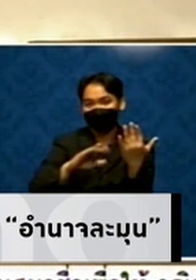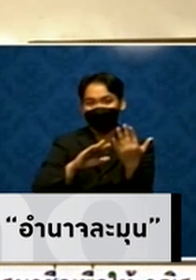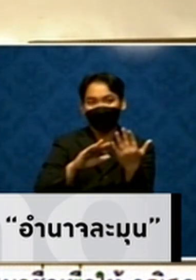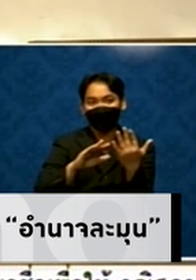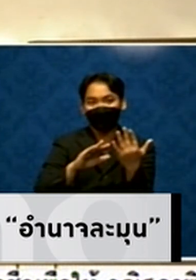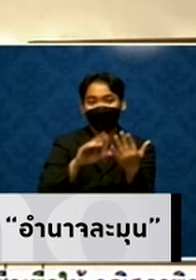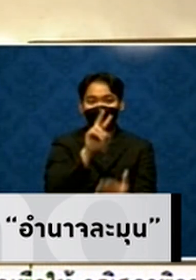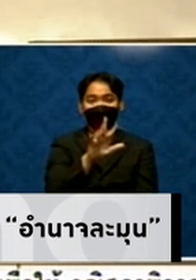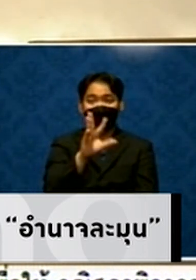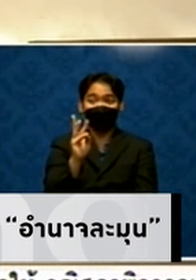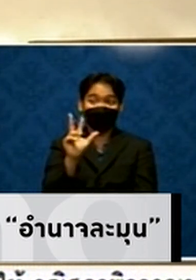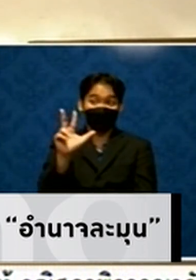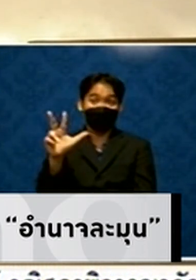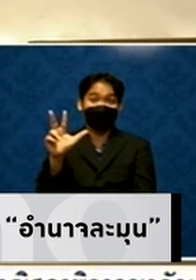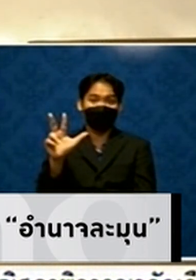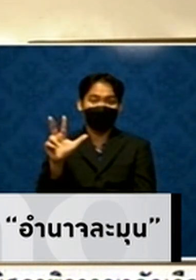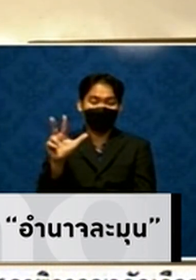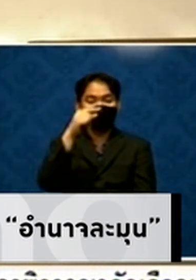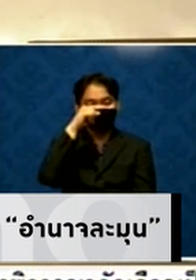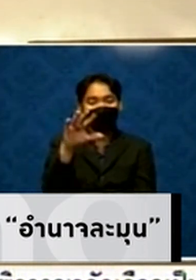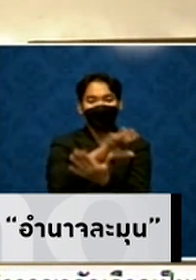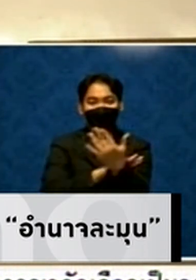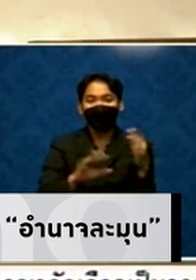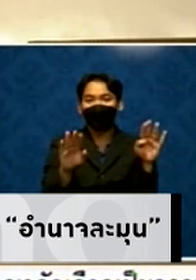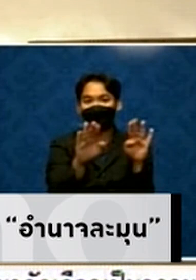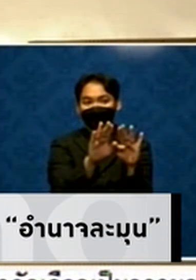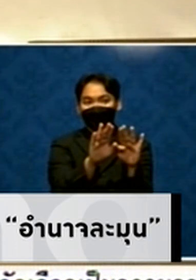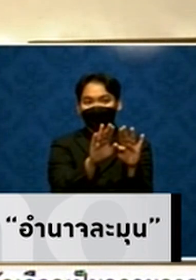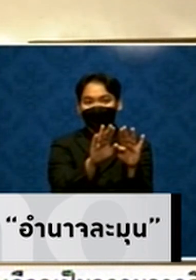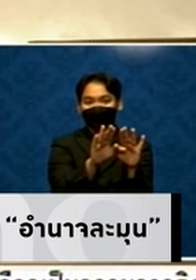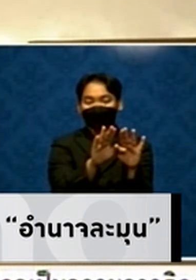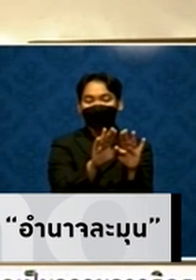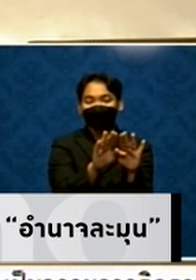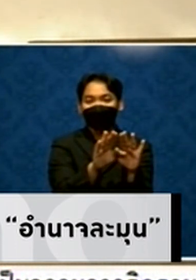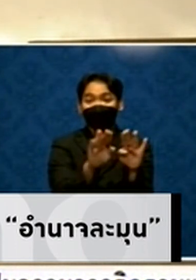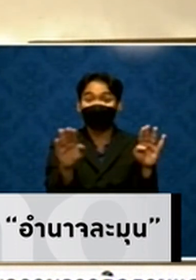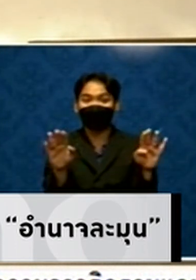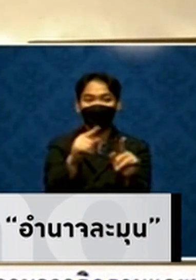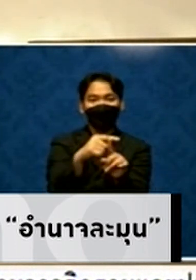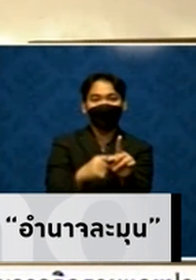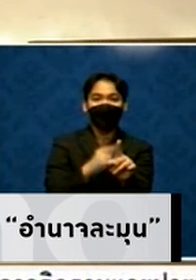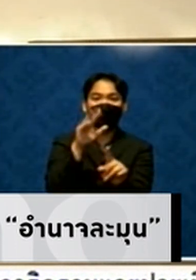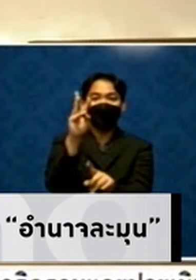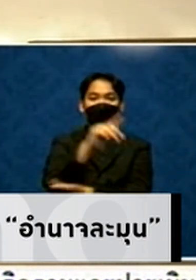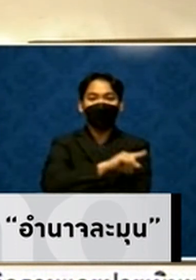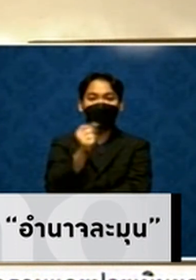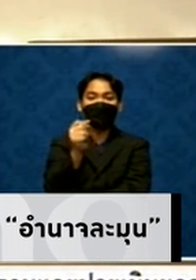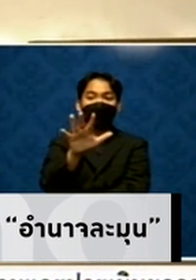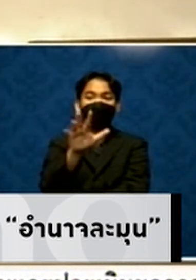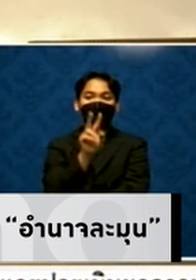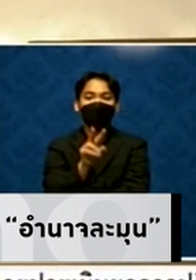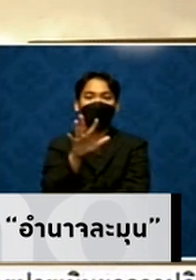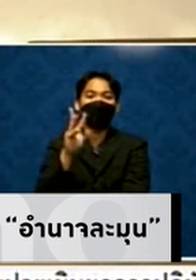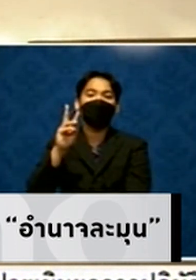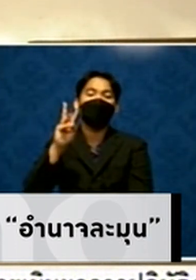รับเราซอฟต์พาวเวอร์มันไม่ใช่แค่รำไหว้ครูใน World Expo มันหมายถึงวัฒนธรรมร่วมสมัยอื่น